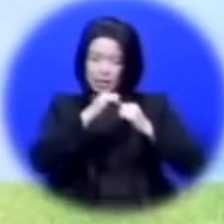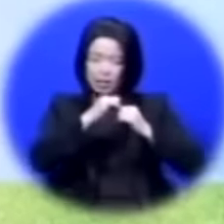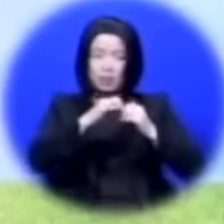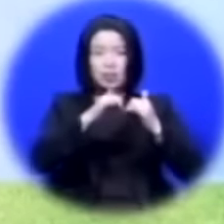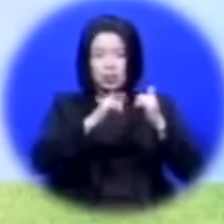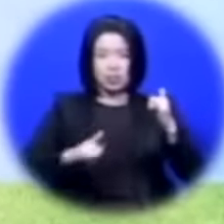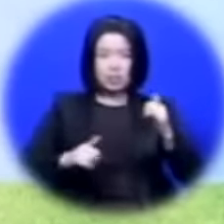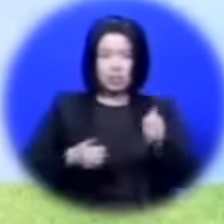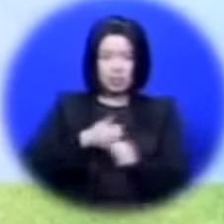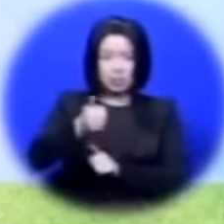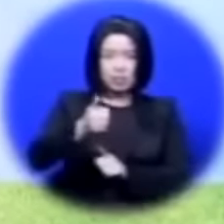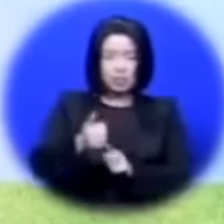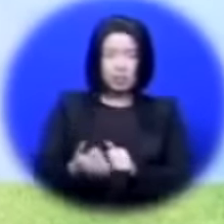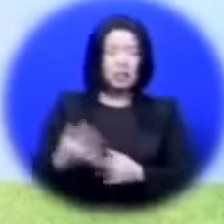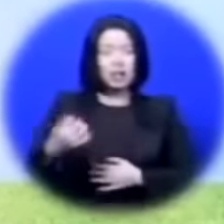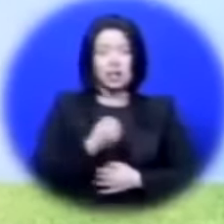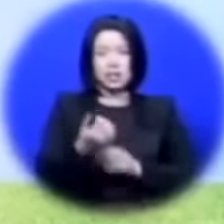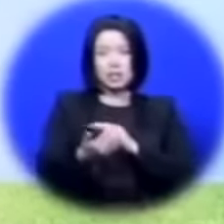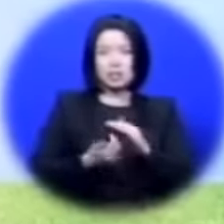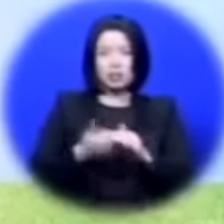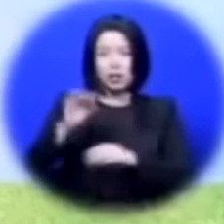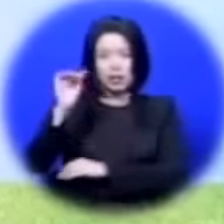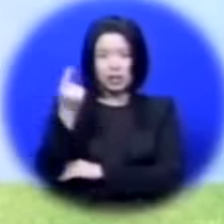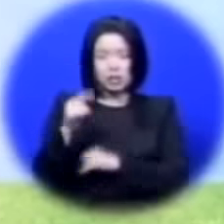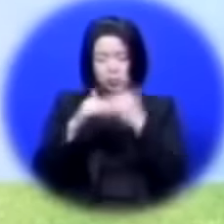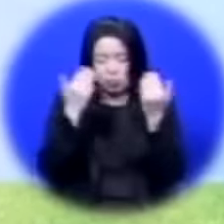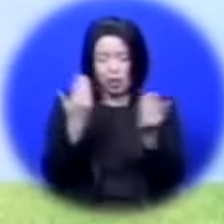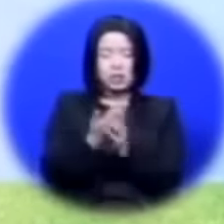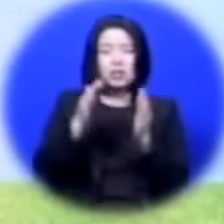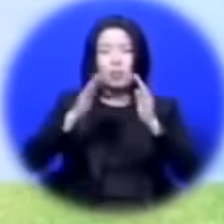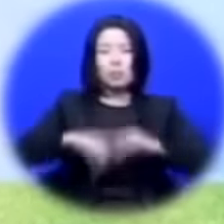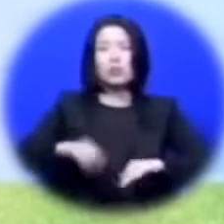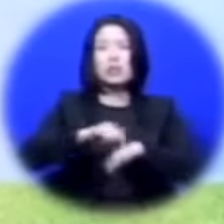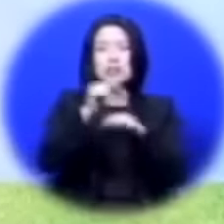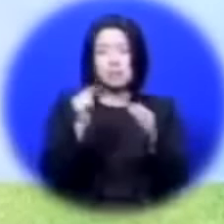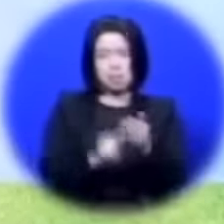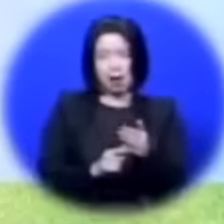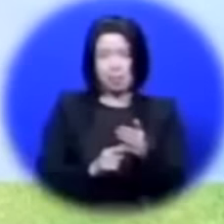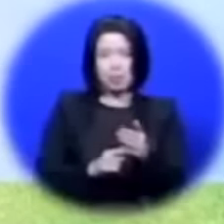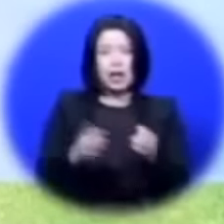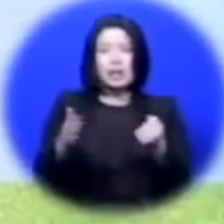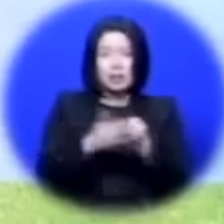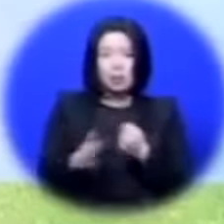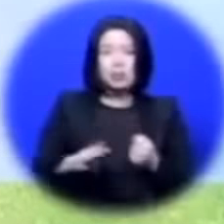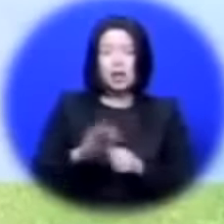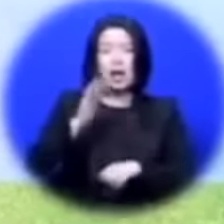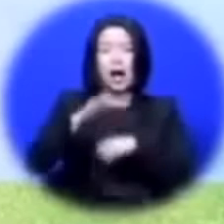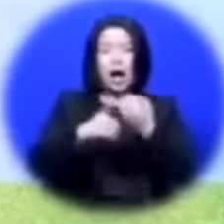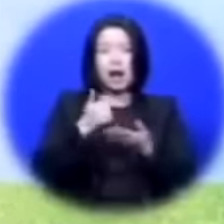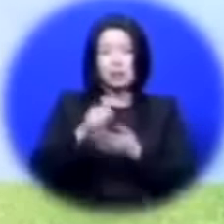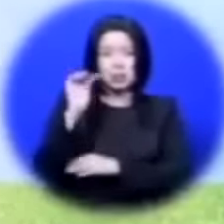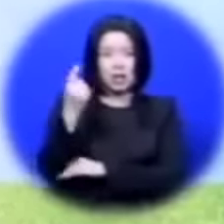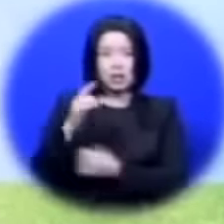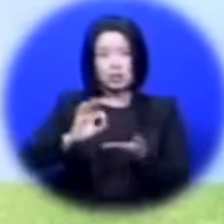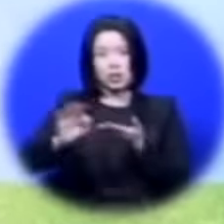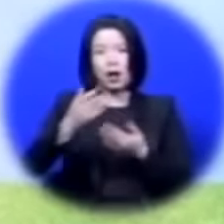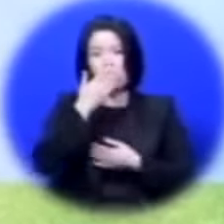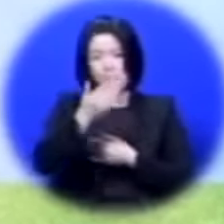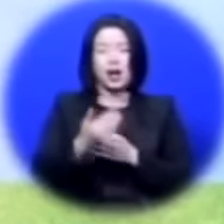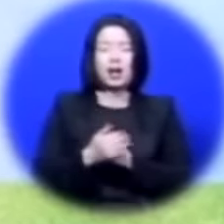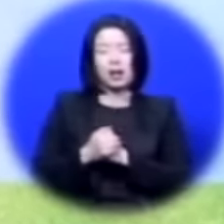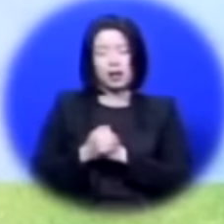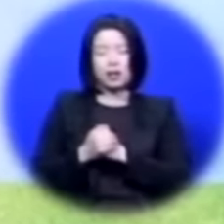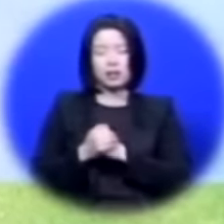전에 다윗은 완전히 무너진 심정이었습니다 그렇기 때문에 하나님이 다윗을 쓰실 수가